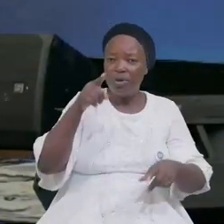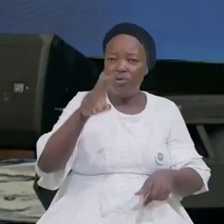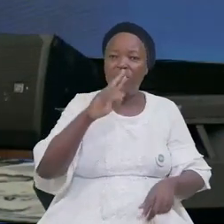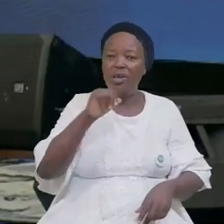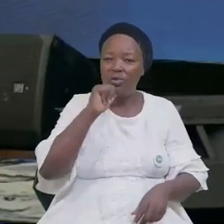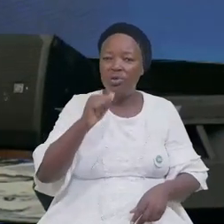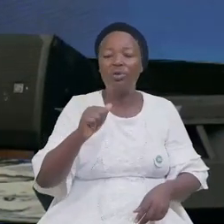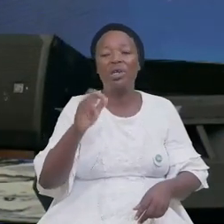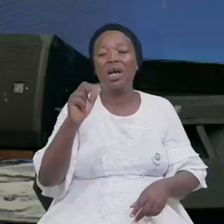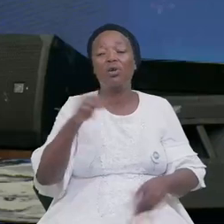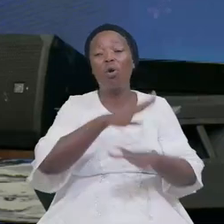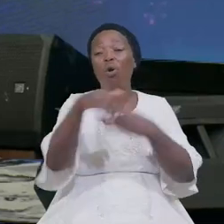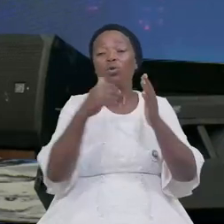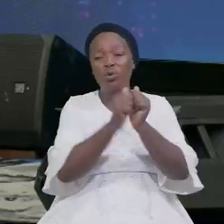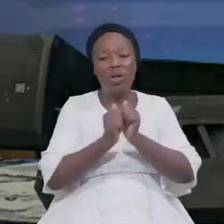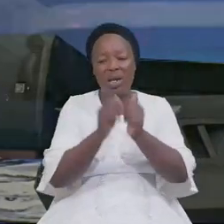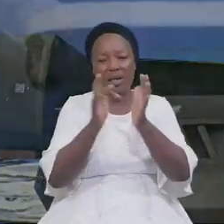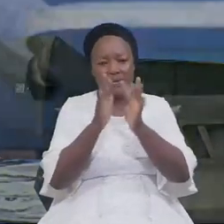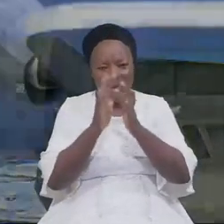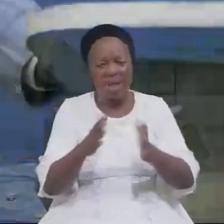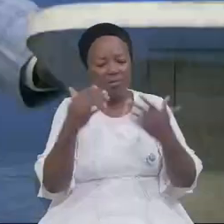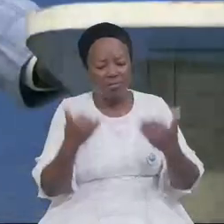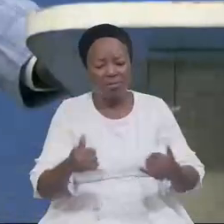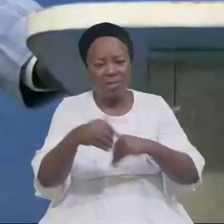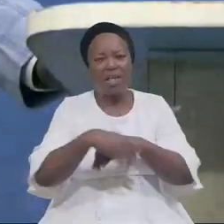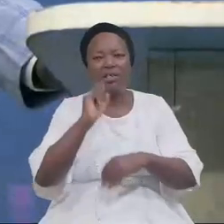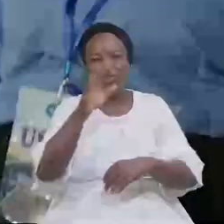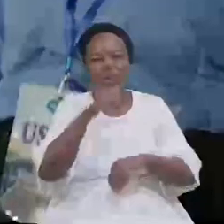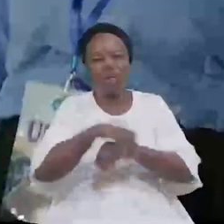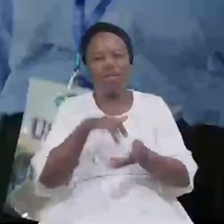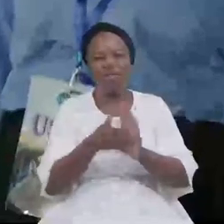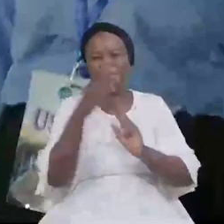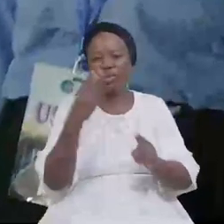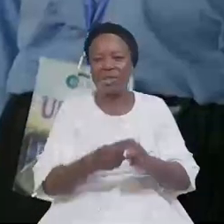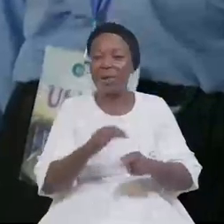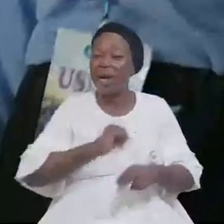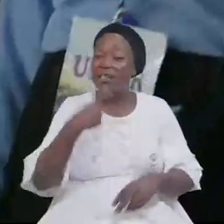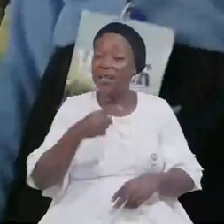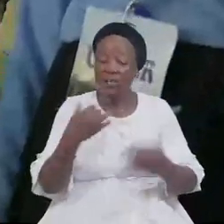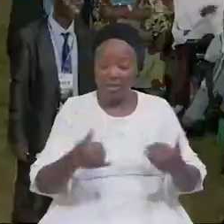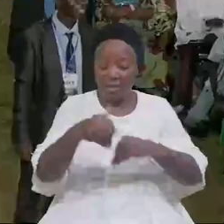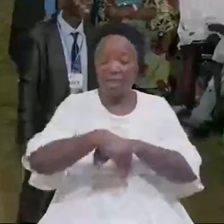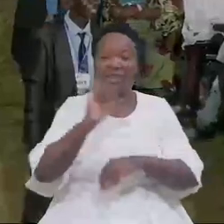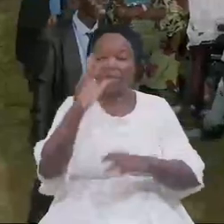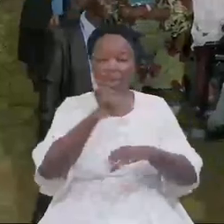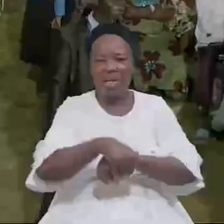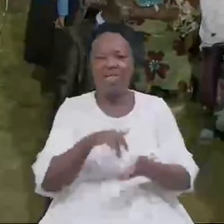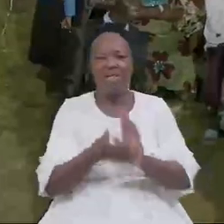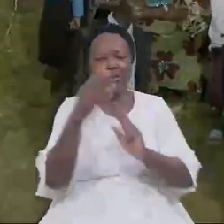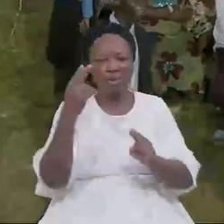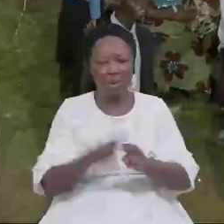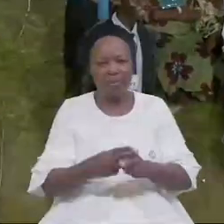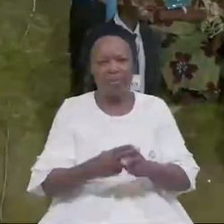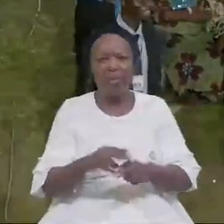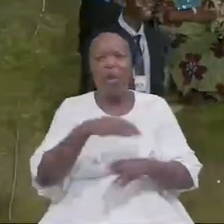Seigneur, alors tu n'es pas un chrétien entier. Ce soir, c'est ta soirée. Ce soir, c'est ta soirée. Toutes